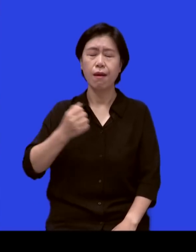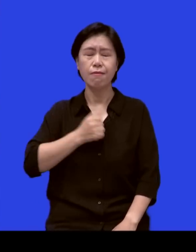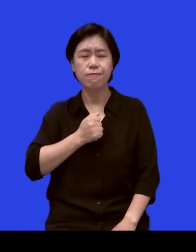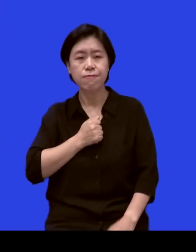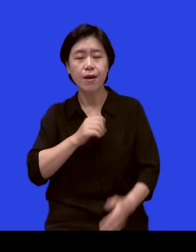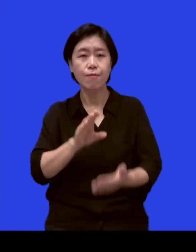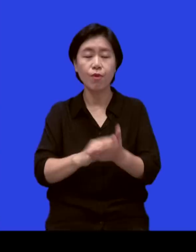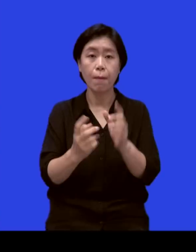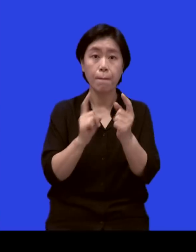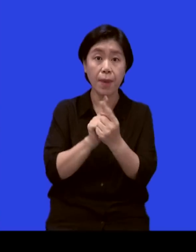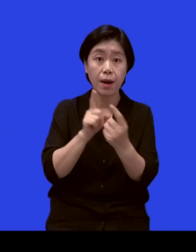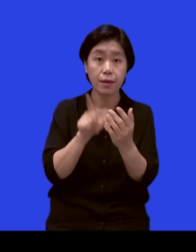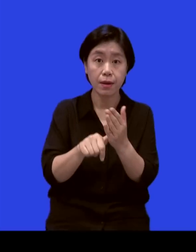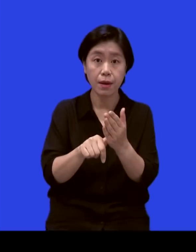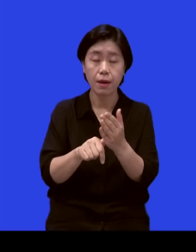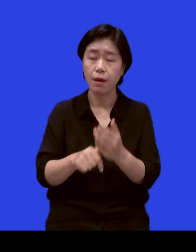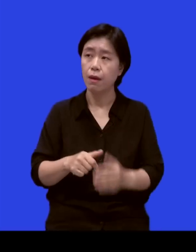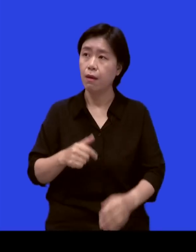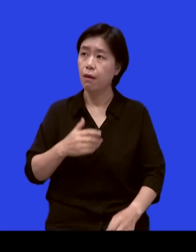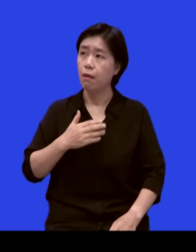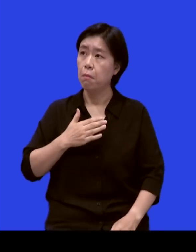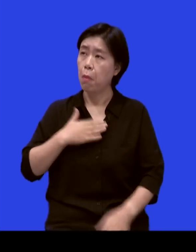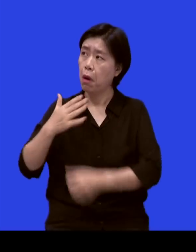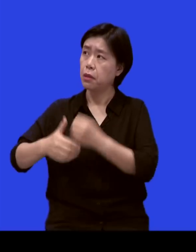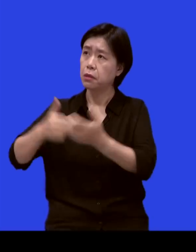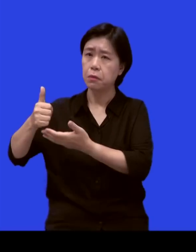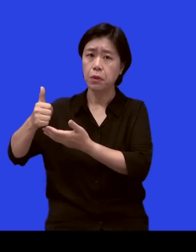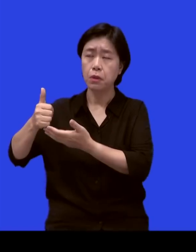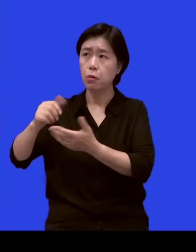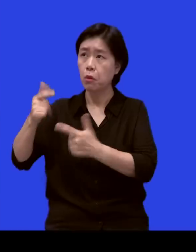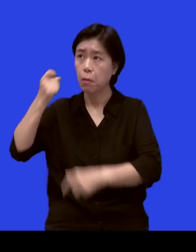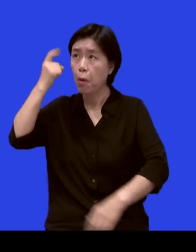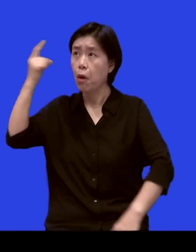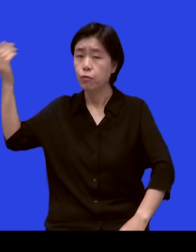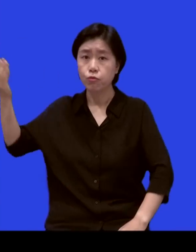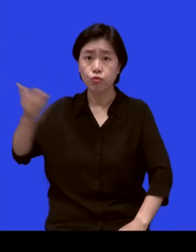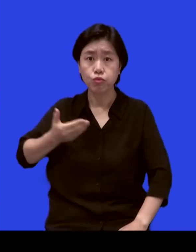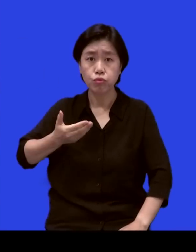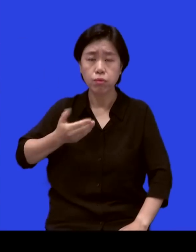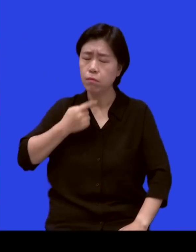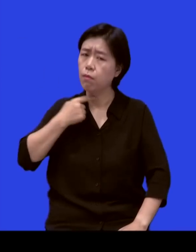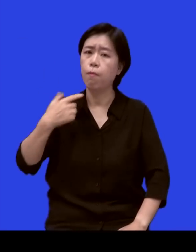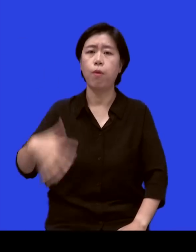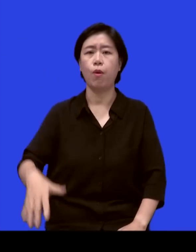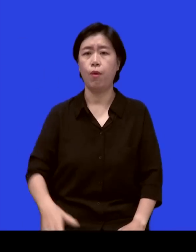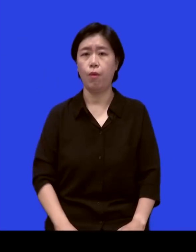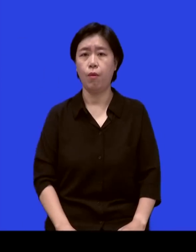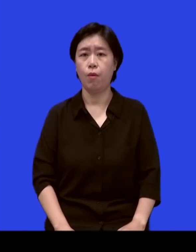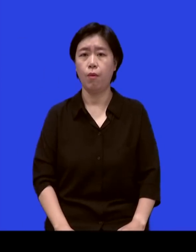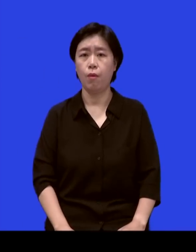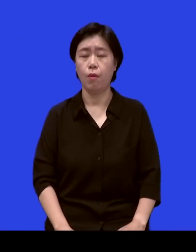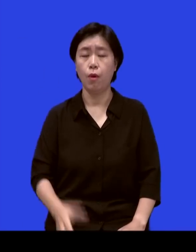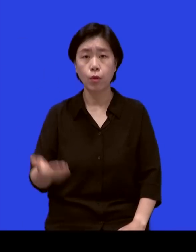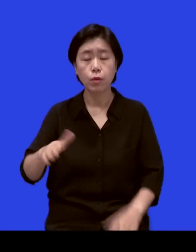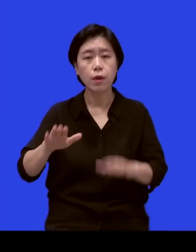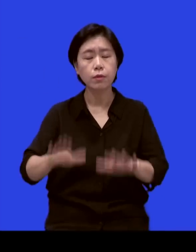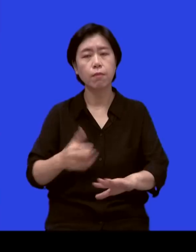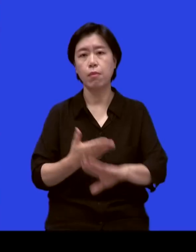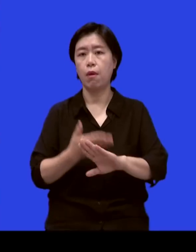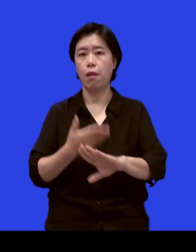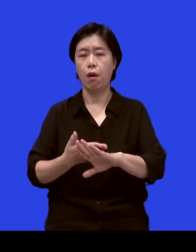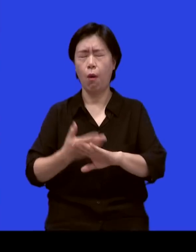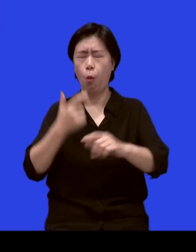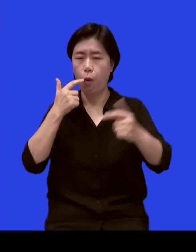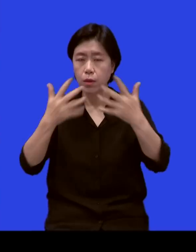때 예배를 드릴 때 그렇게 뭐 하나님 영감을 주신 적도 없었던 것 같아요. 사실 크게. 네네. 이건 너무 강력하고 강인했으니까 제가